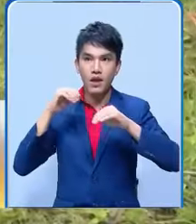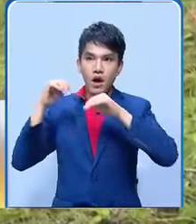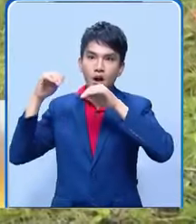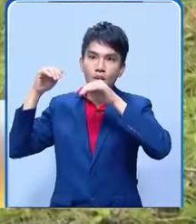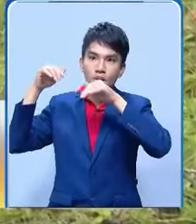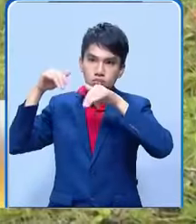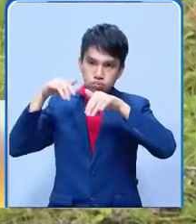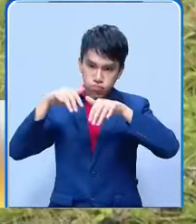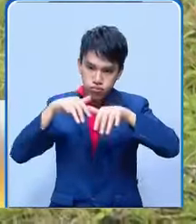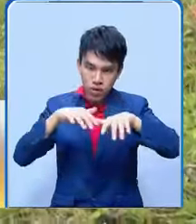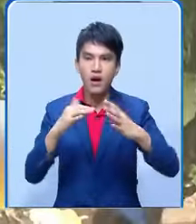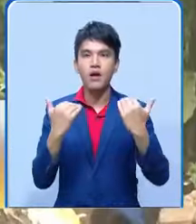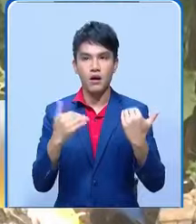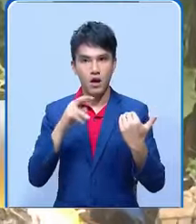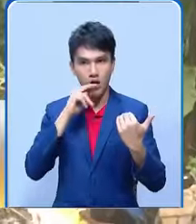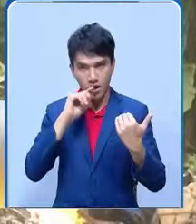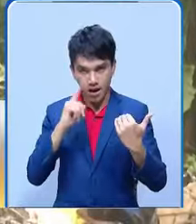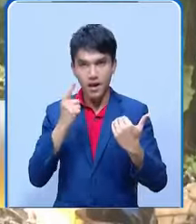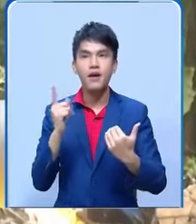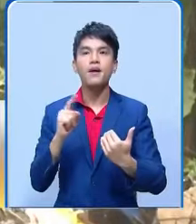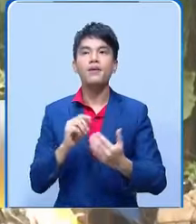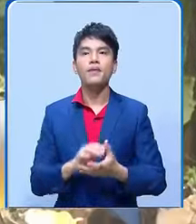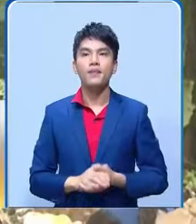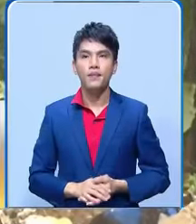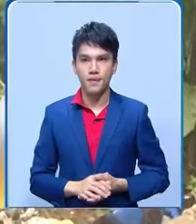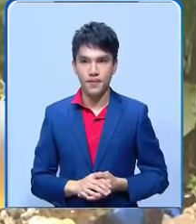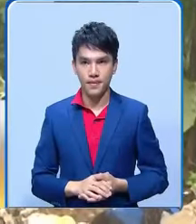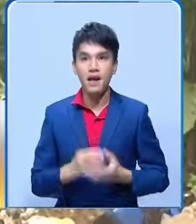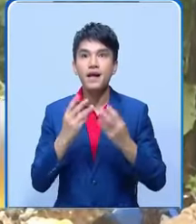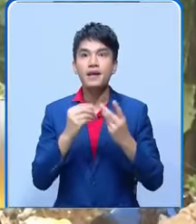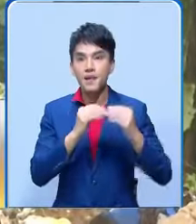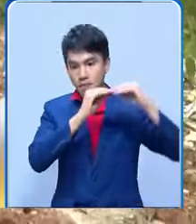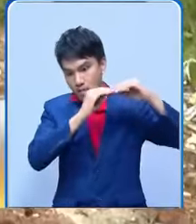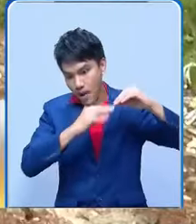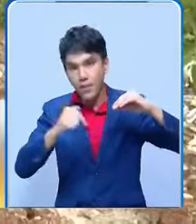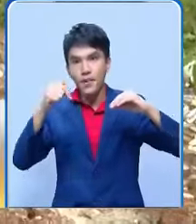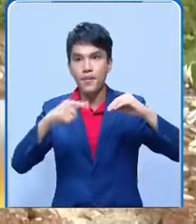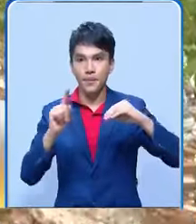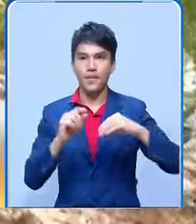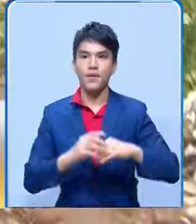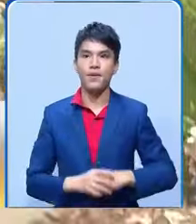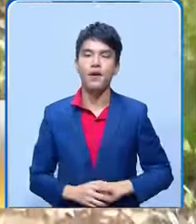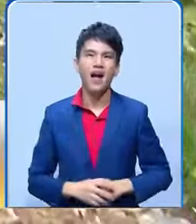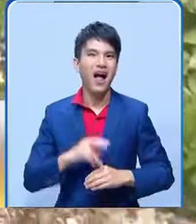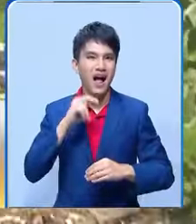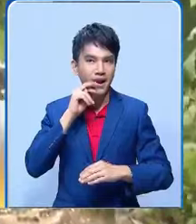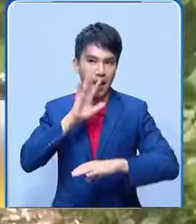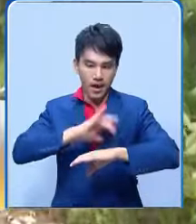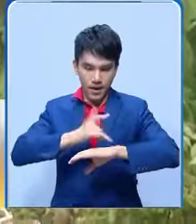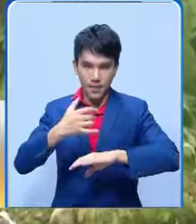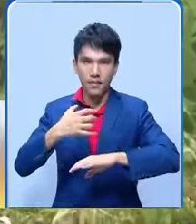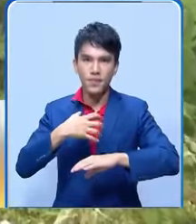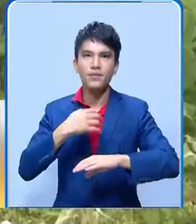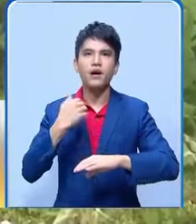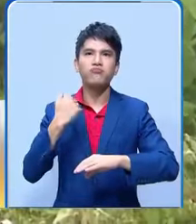าใช่ไหมคะทำให้มวลน้ำต้องการช่องทางเดินซึ่งจุดที่เกิดดินไหลและพังลงมาเนี่ยเป็นทางเดินน้ำที่ธรรมชาติต้องการสร้